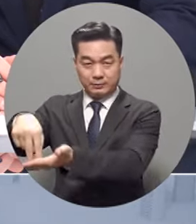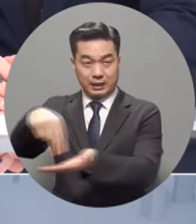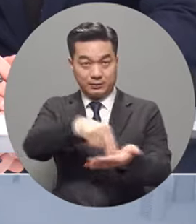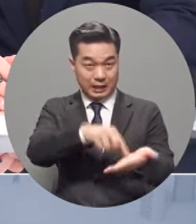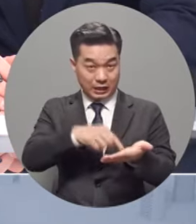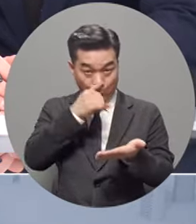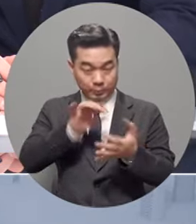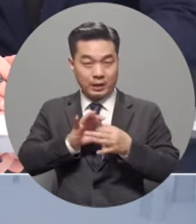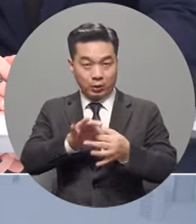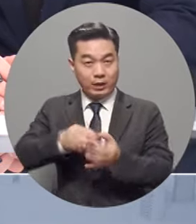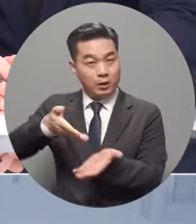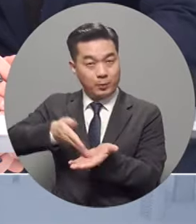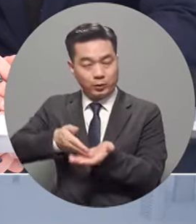보도를 이어가면서 충실히 반영할 예정입니다. 네, 일단 내일 후속 보도가 있다는 거군요. 네, 이재욱 기자 잘 들었습니다.